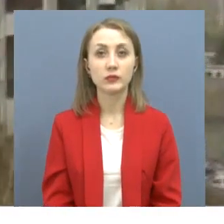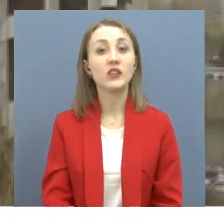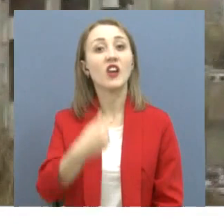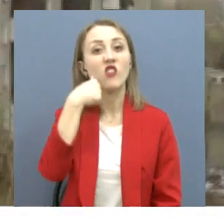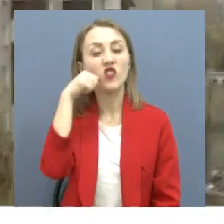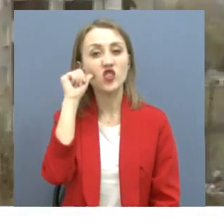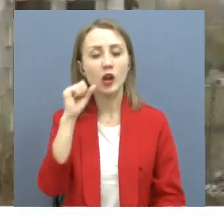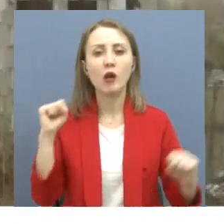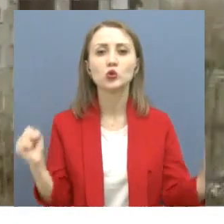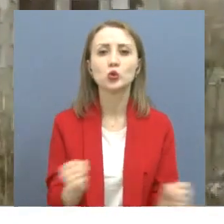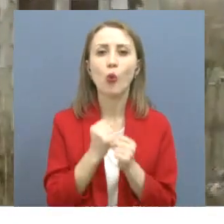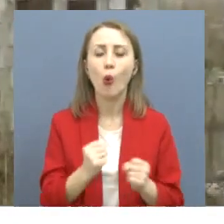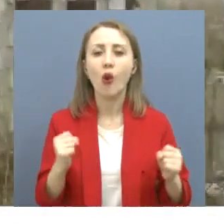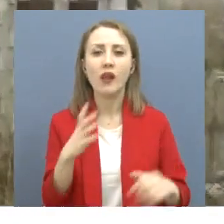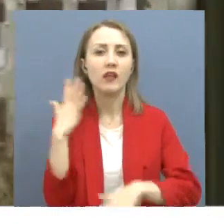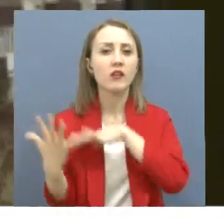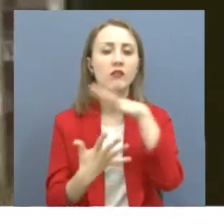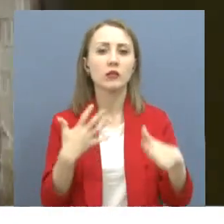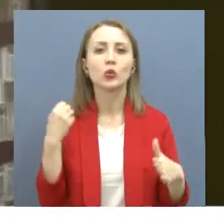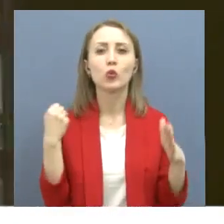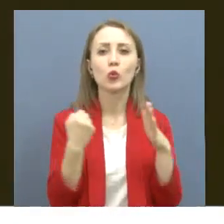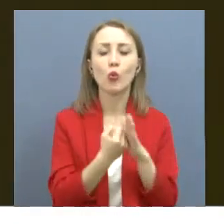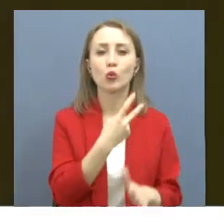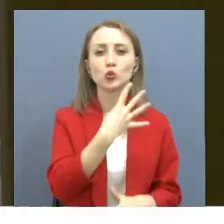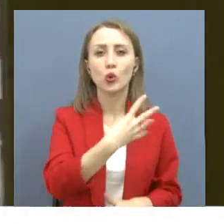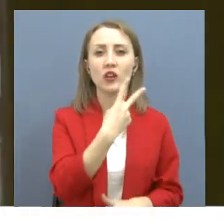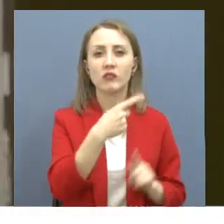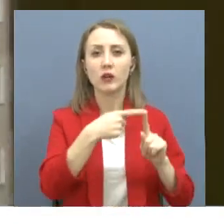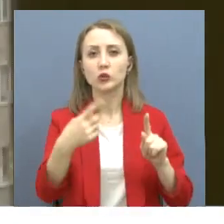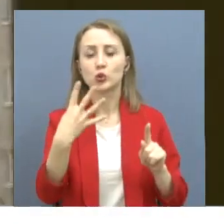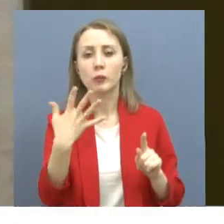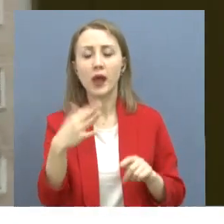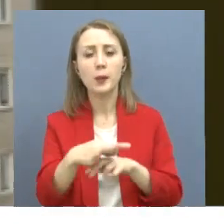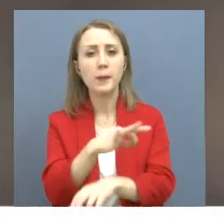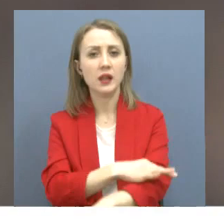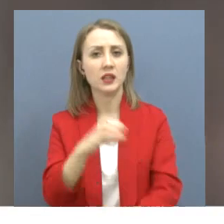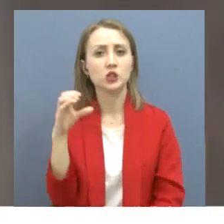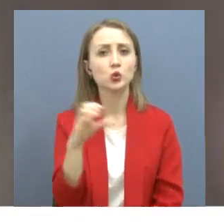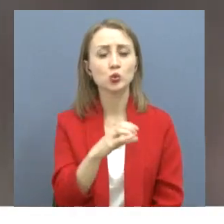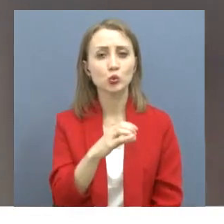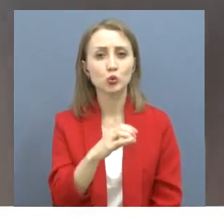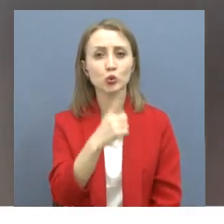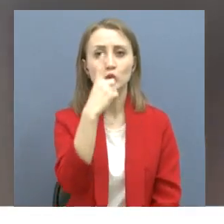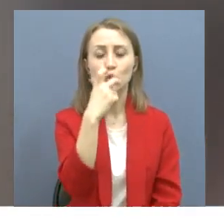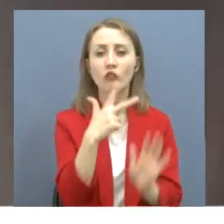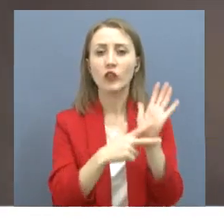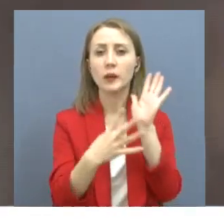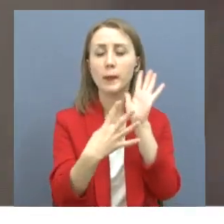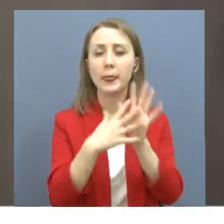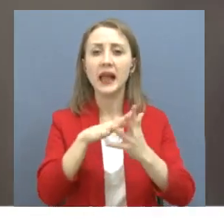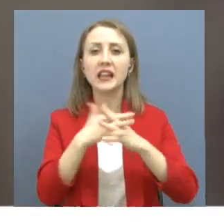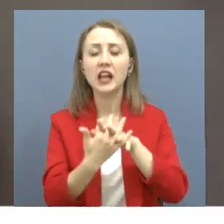Вчера скорость ураганного ветра местами доходила до 42-45 метров в секунду. В 189